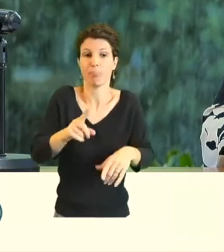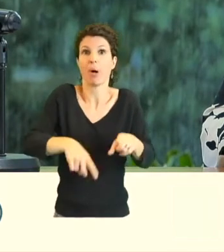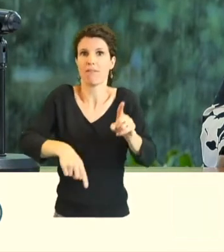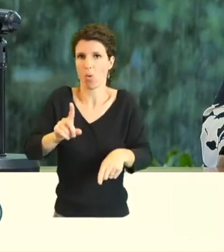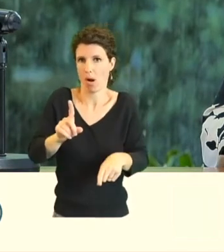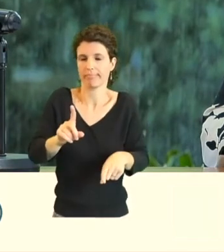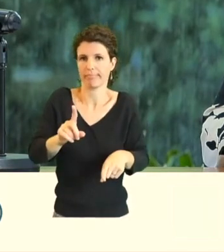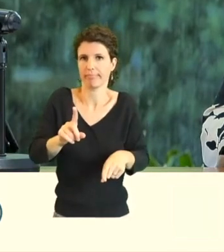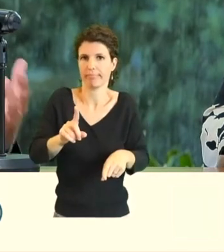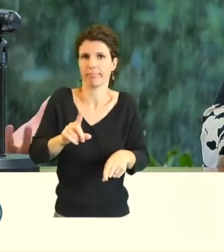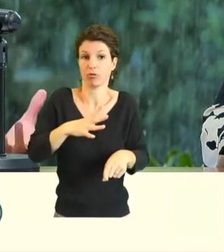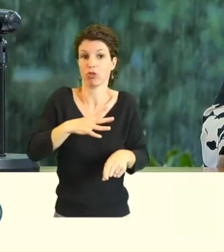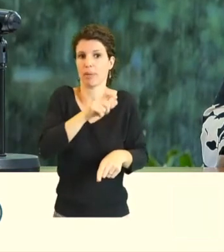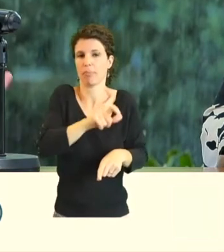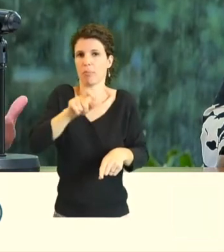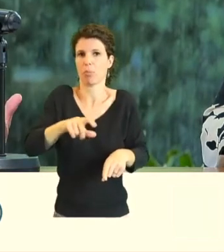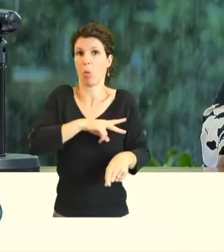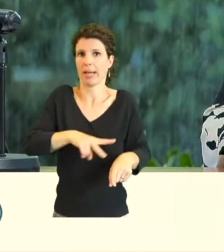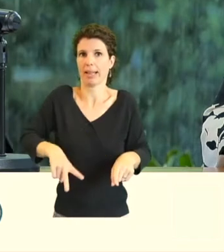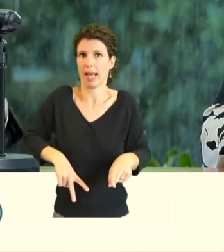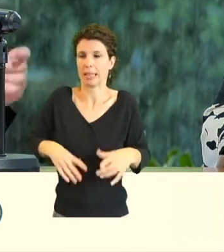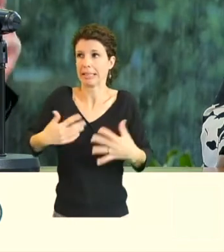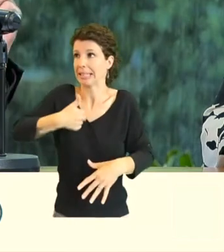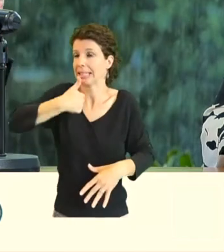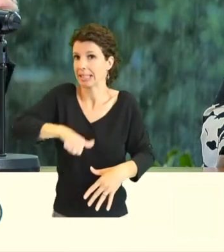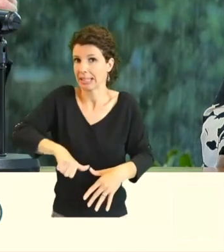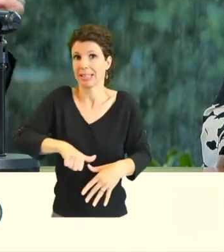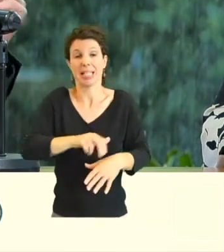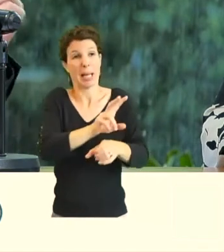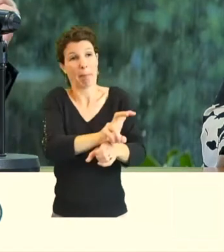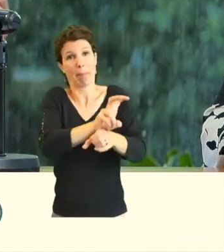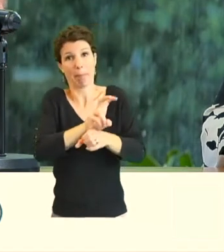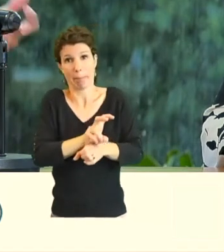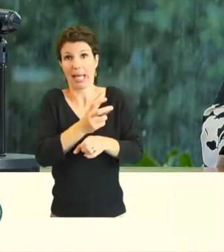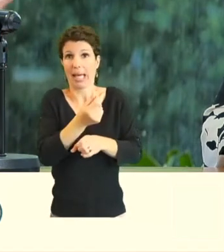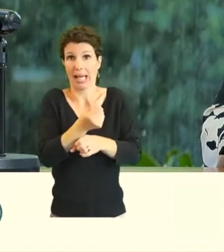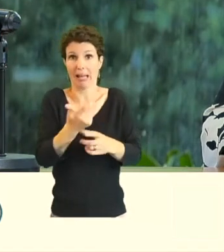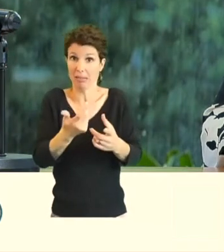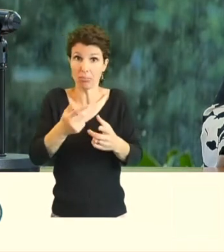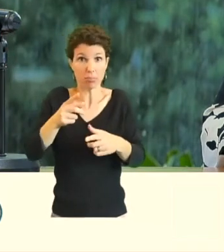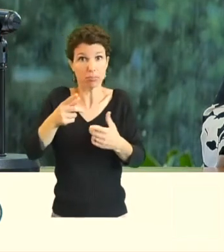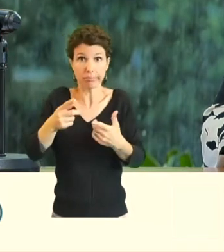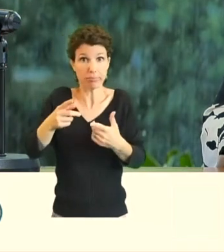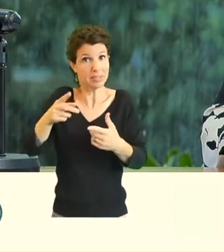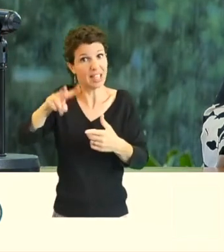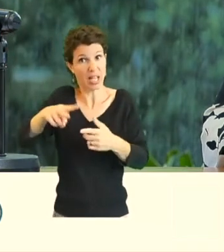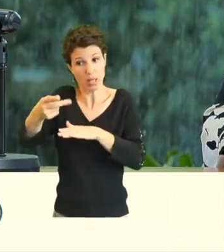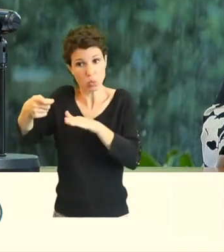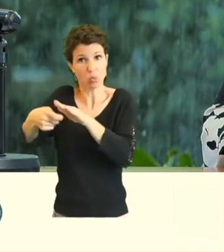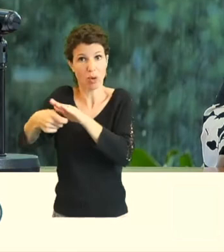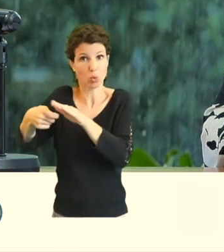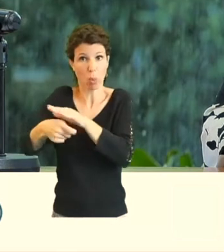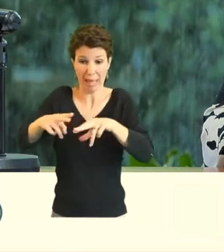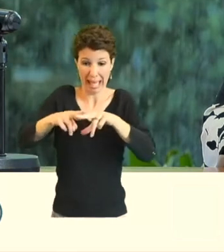propriétaires doivent consentir des prêts pour financer même la part résiduelle, qui quelquefois reste un montant qui, pour